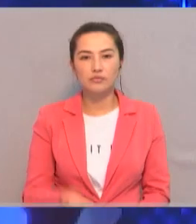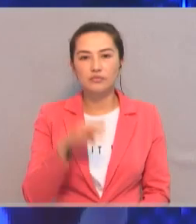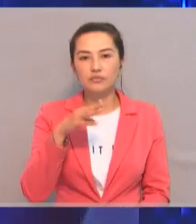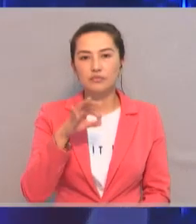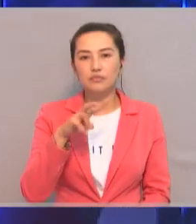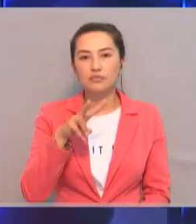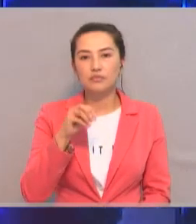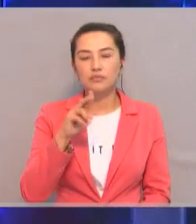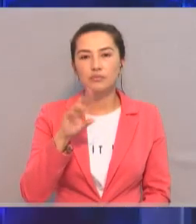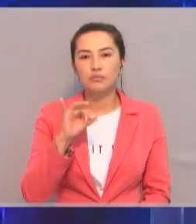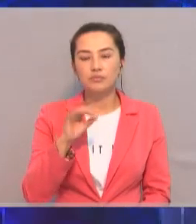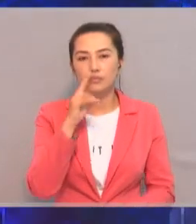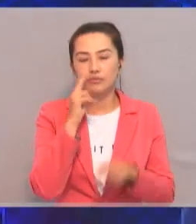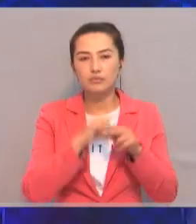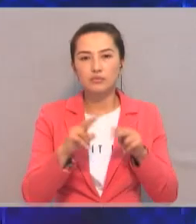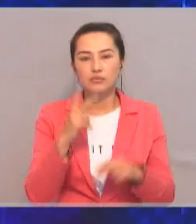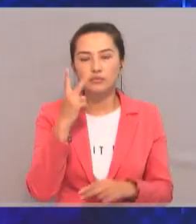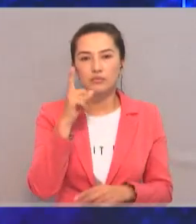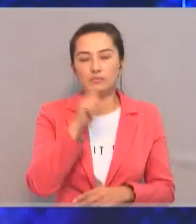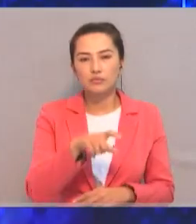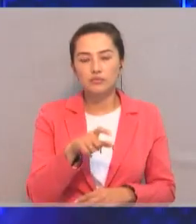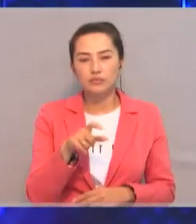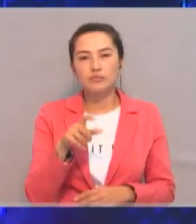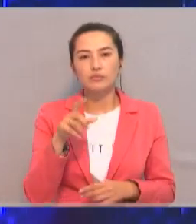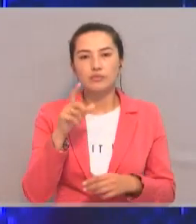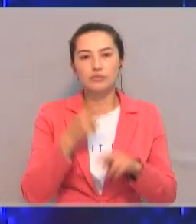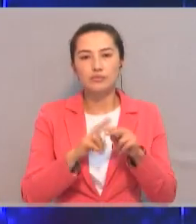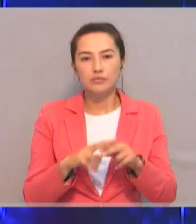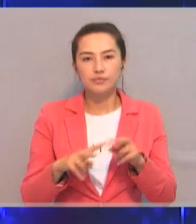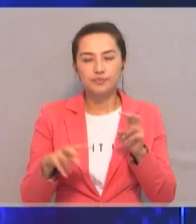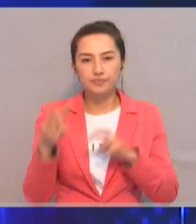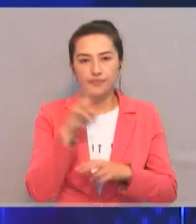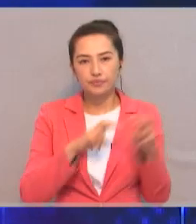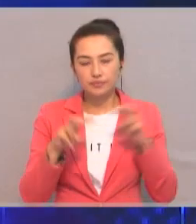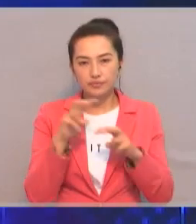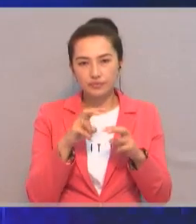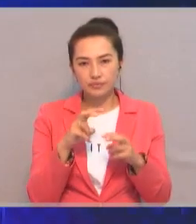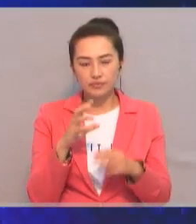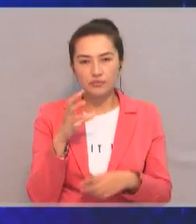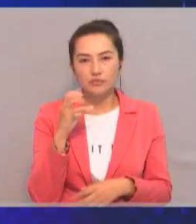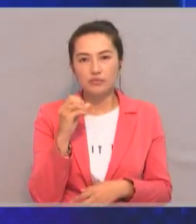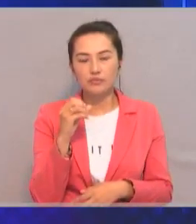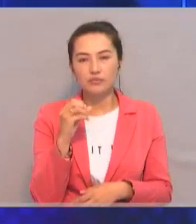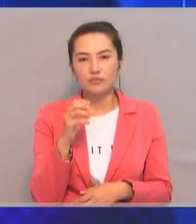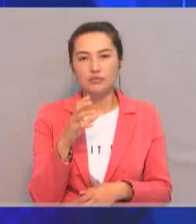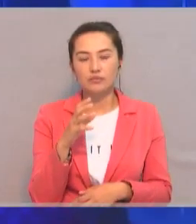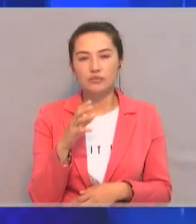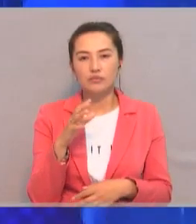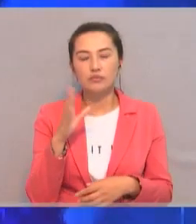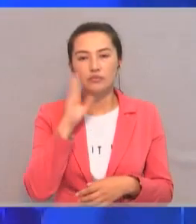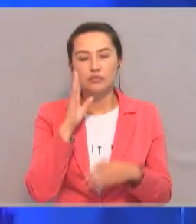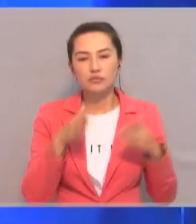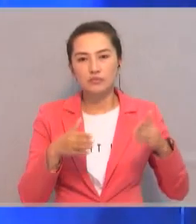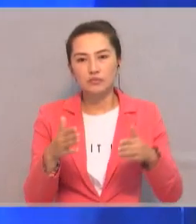Төлебе ауданда жоғалып кеткен екі туристі іздеу жұмыстарына республикалық жедел құтқару жасақ тартылды. Олар айғыр шыққан өзеннің оң